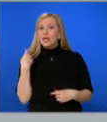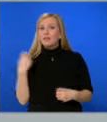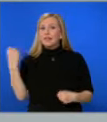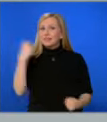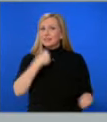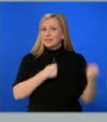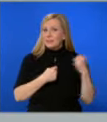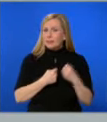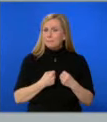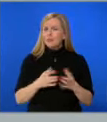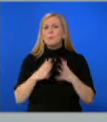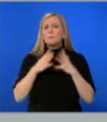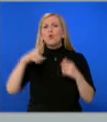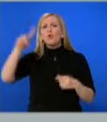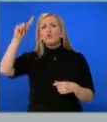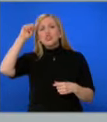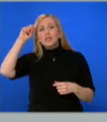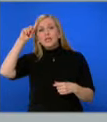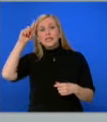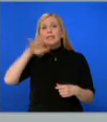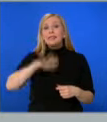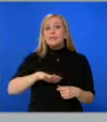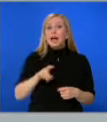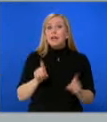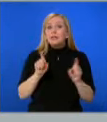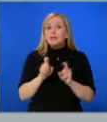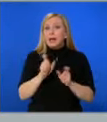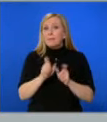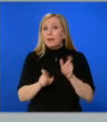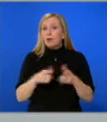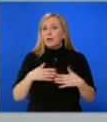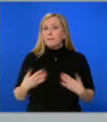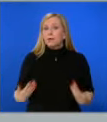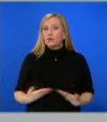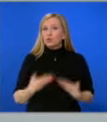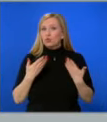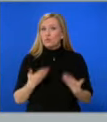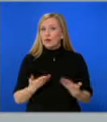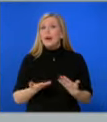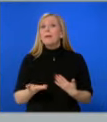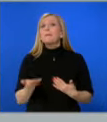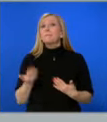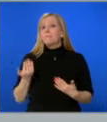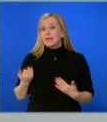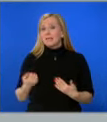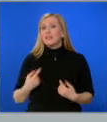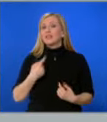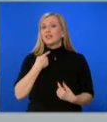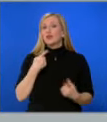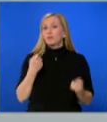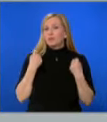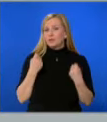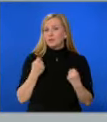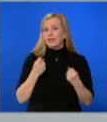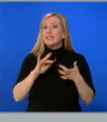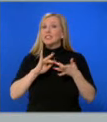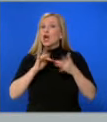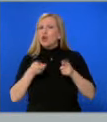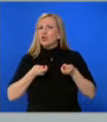насилие. Десетки жени, деца и уязвими хора са имали нужда от това, преди да загубят живота си. За онлайн